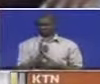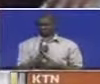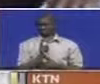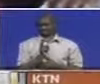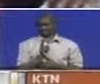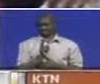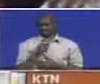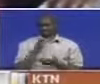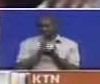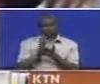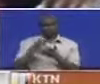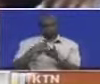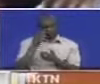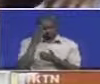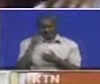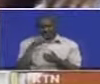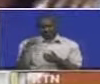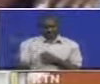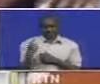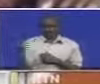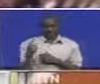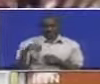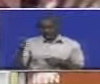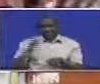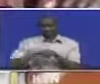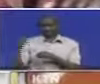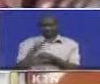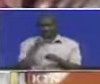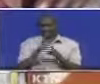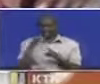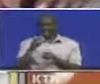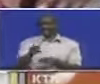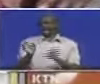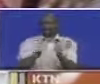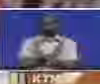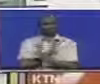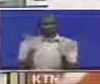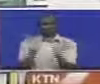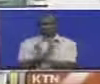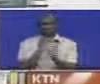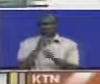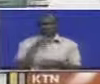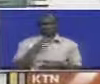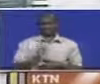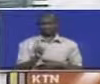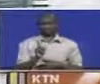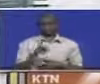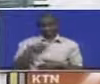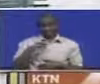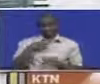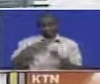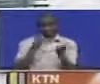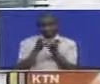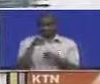Ningoje sasa kama hao wengine wataingia. Hao wengine kuingia ndio mambulala walisema huyu si mamba yao. Na hata wahudumu wa chumba hiki